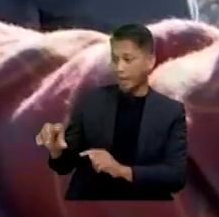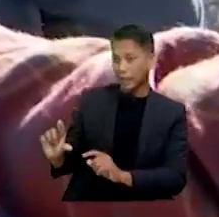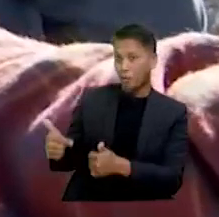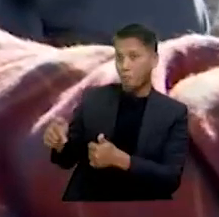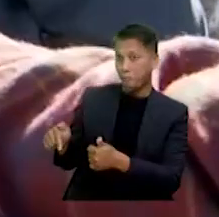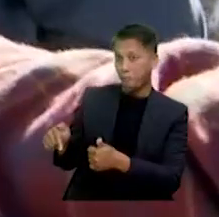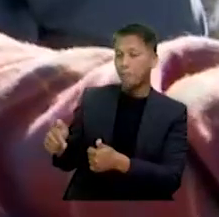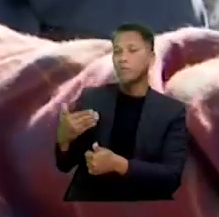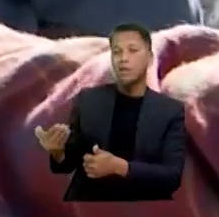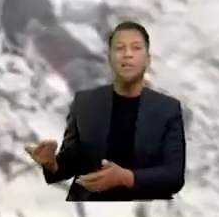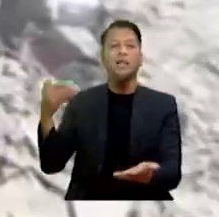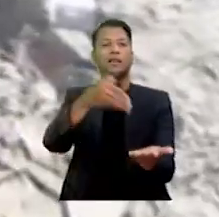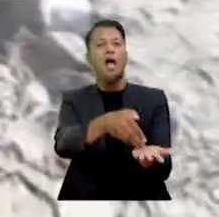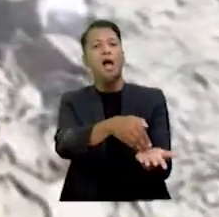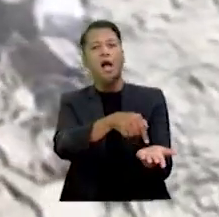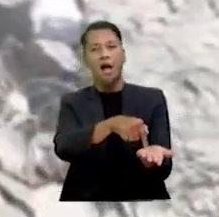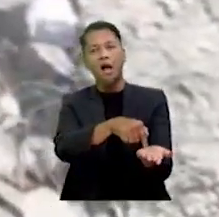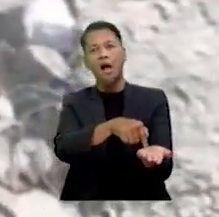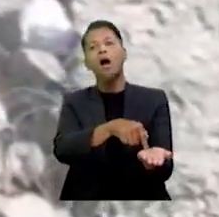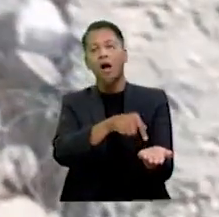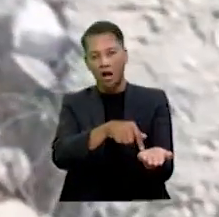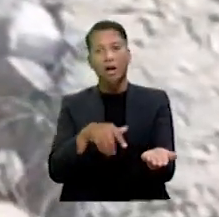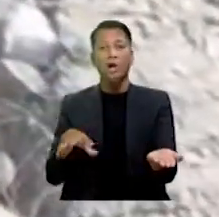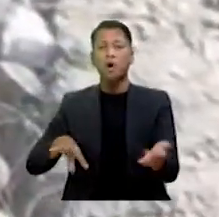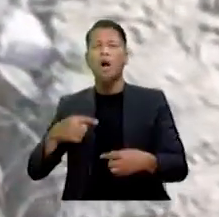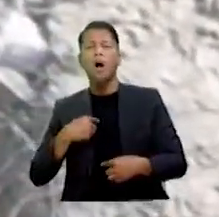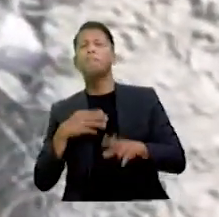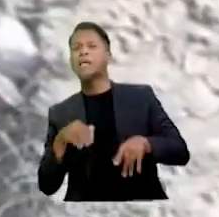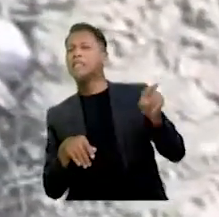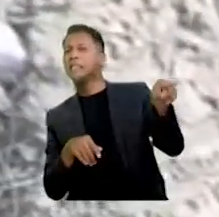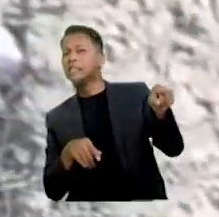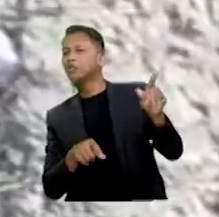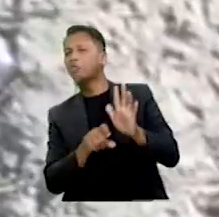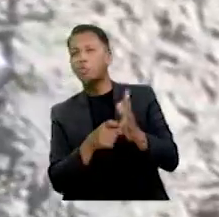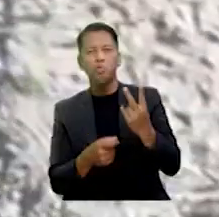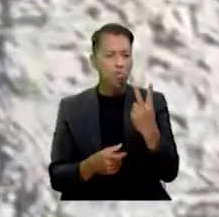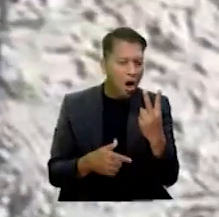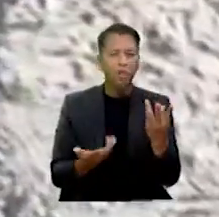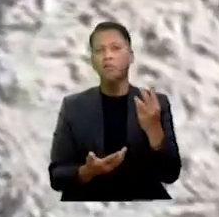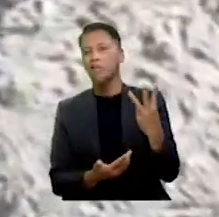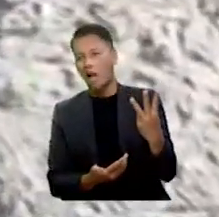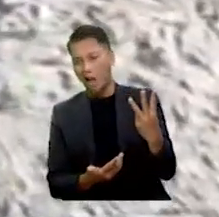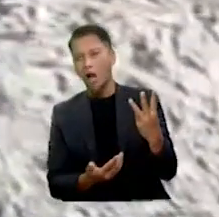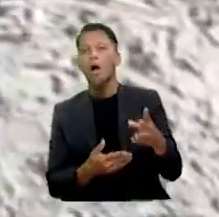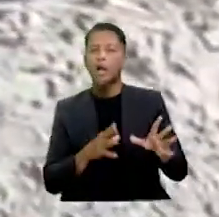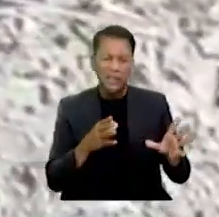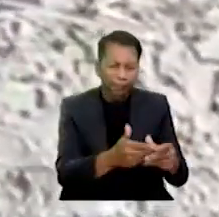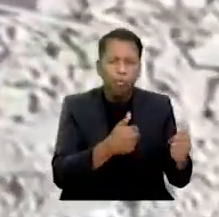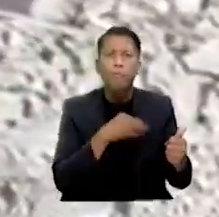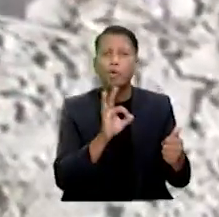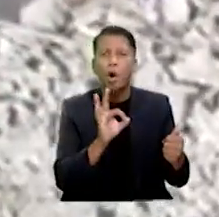konfirmasi bahwa di sini masih ada keluarga saya mungkin ada dua atau tiga keluarga saya yang masih ada yang belum ditemukan Jadi mereka minta tolong terhadap